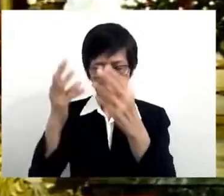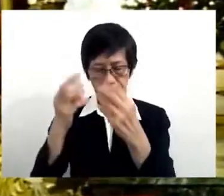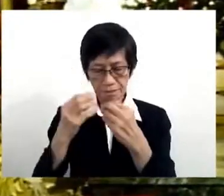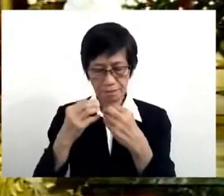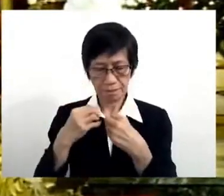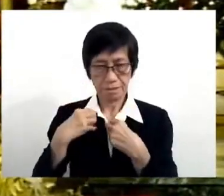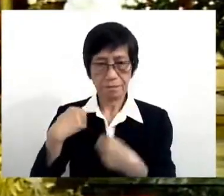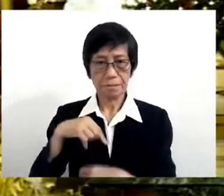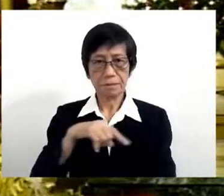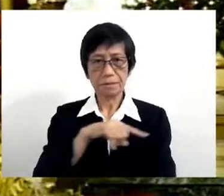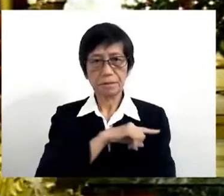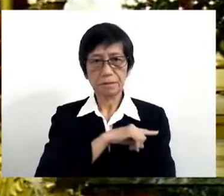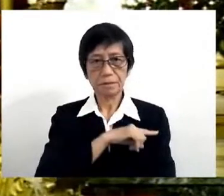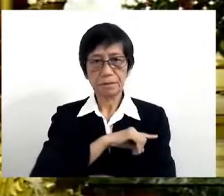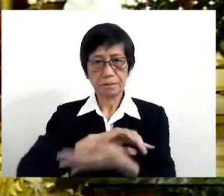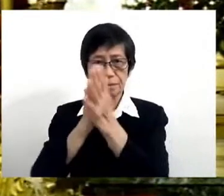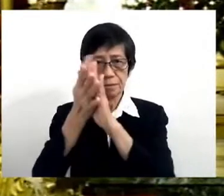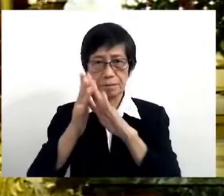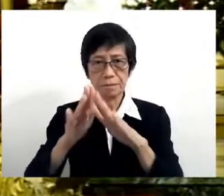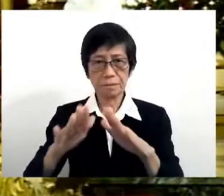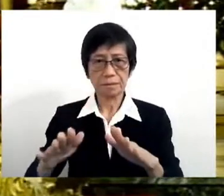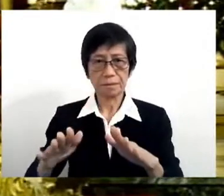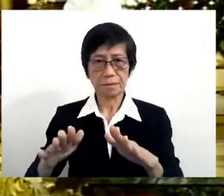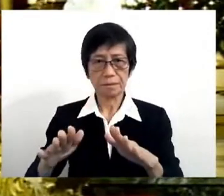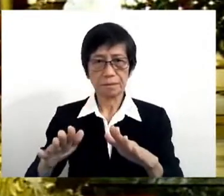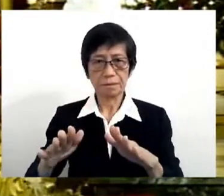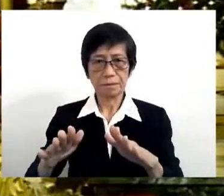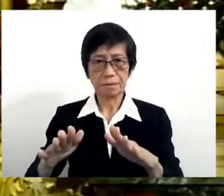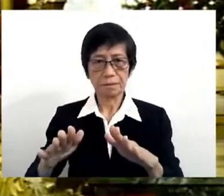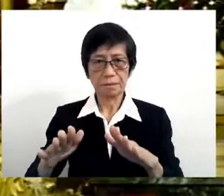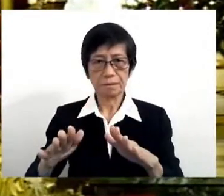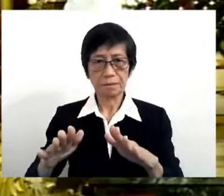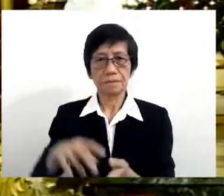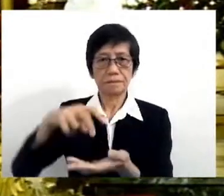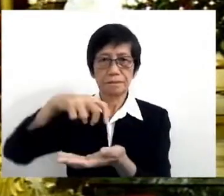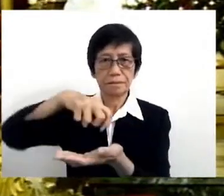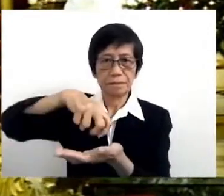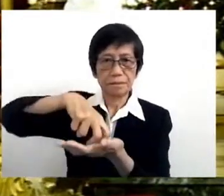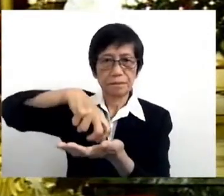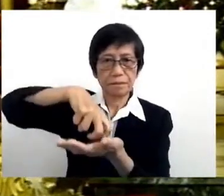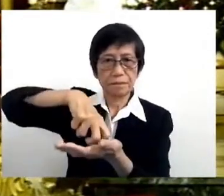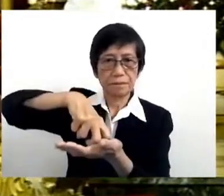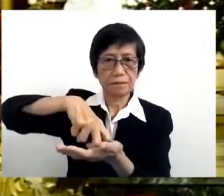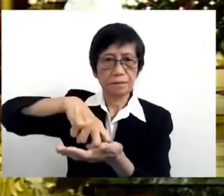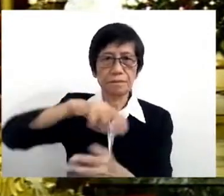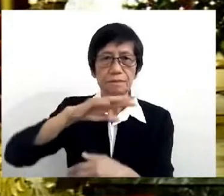ipagkaloob mo sa amin ang kapayapaan. Magsiluhod ang lahat.